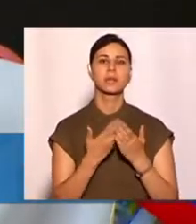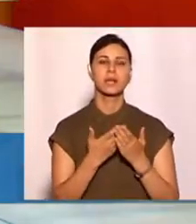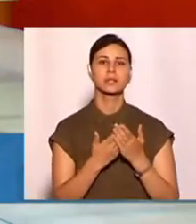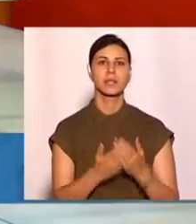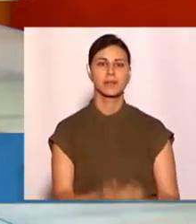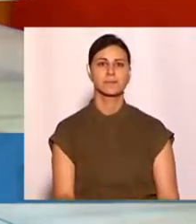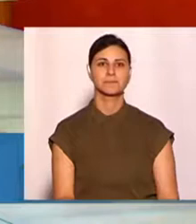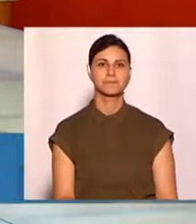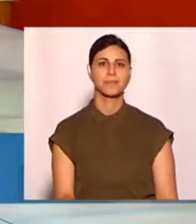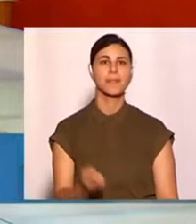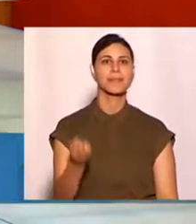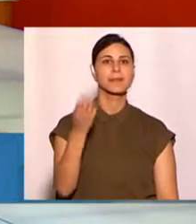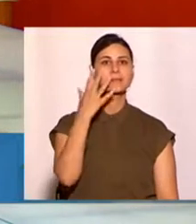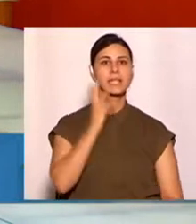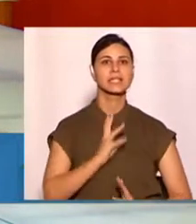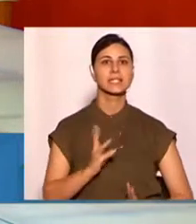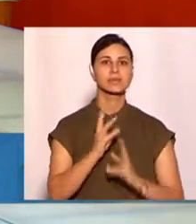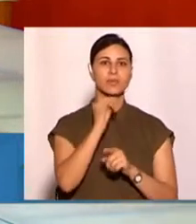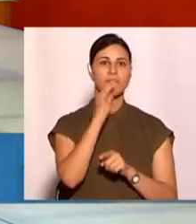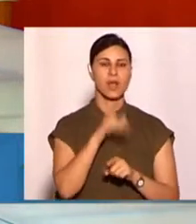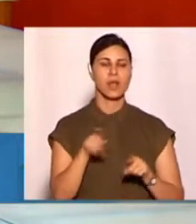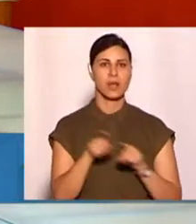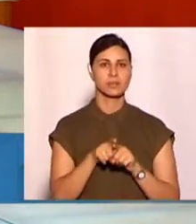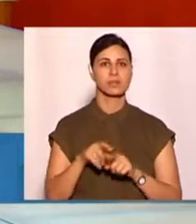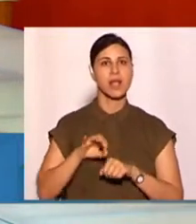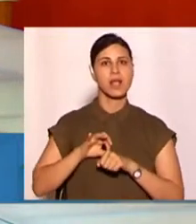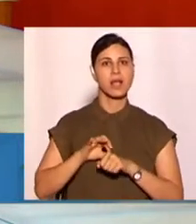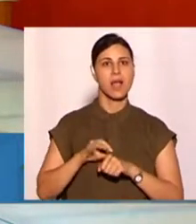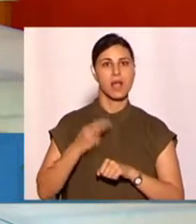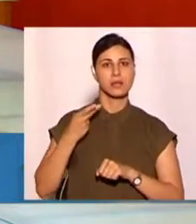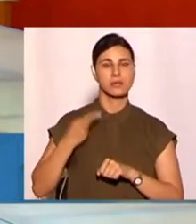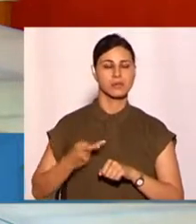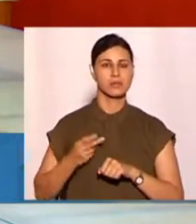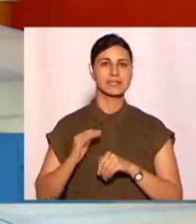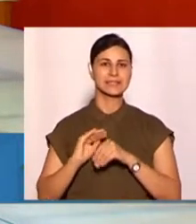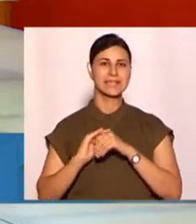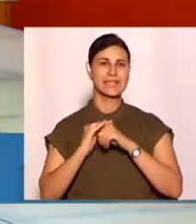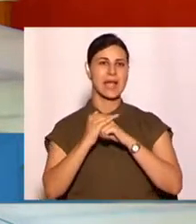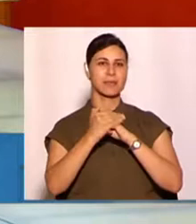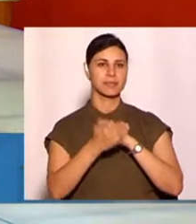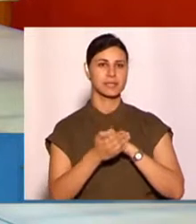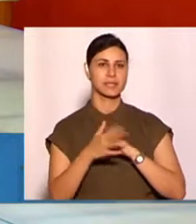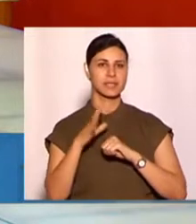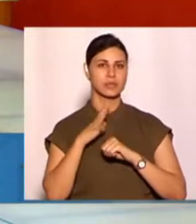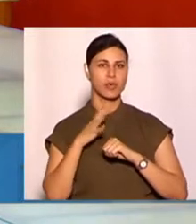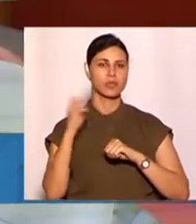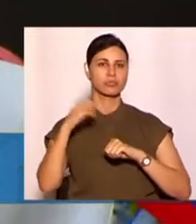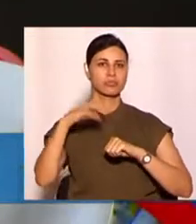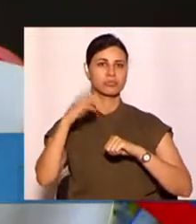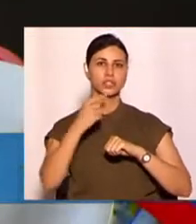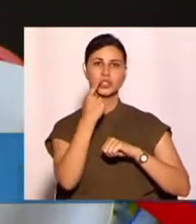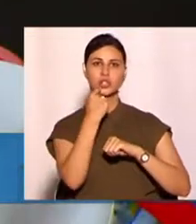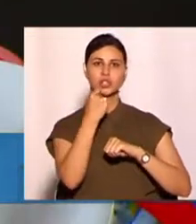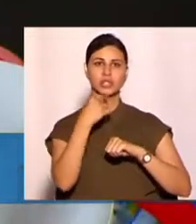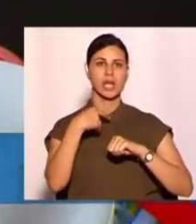არის მზის დამწვრობის დროს. შეიძლება ნახოთ, რომ ან დამწვარია რეალურად კანი, ის ზედაპირი, რომელზეც მიმდინარეობს ეს დასხივება,